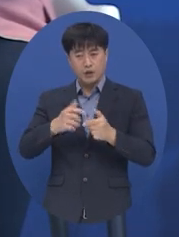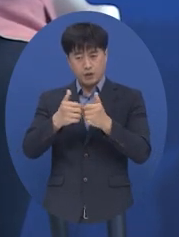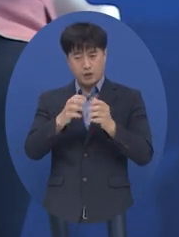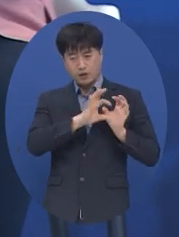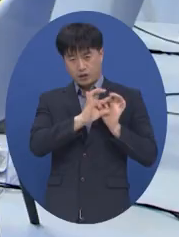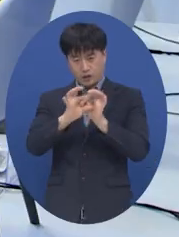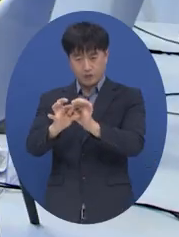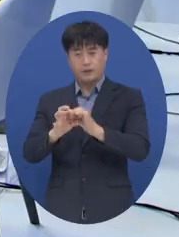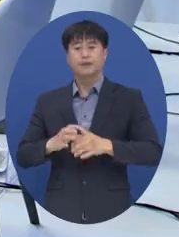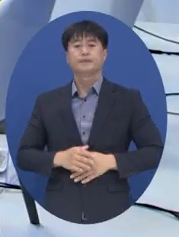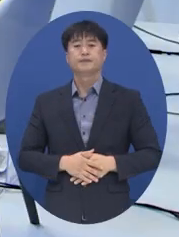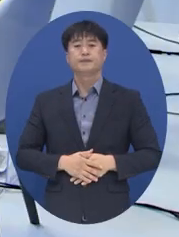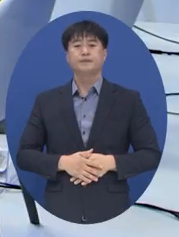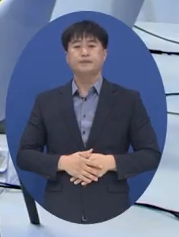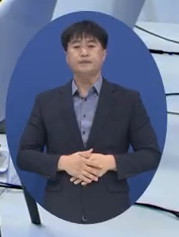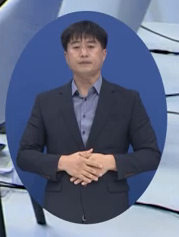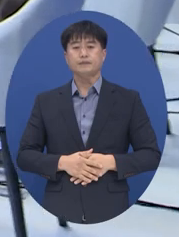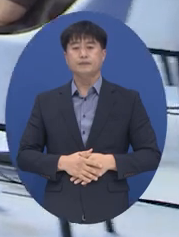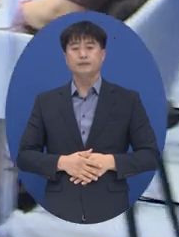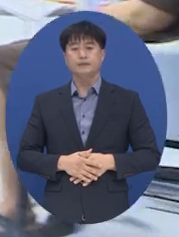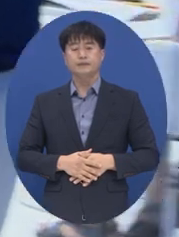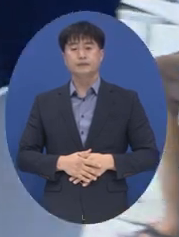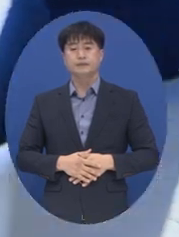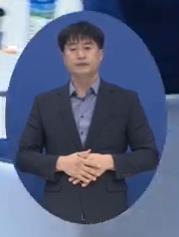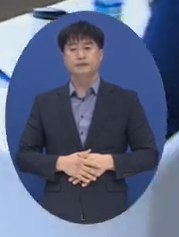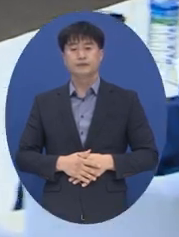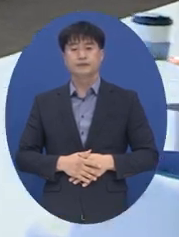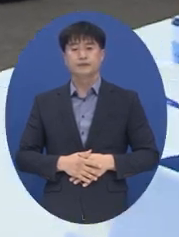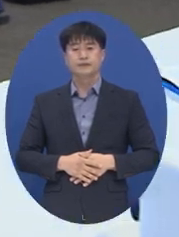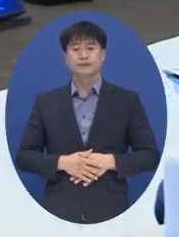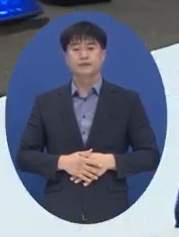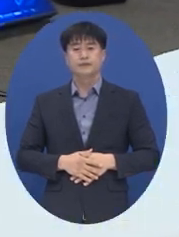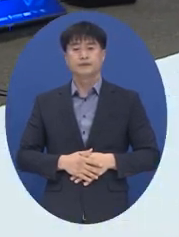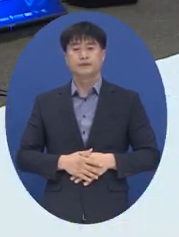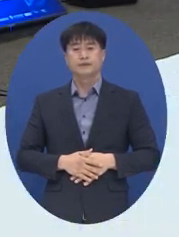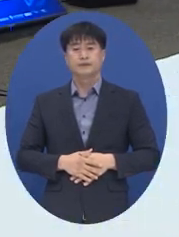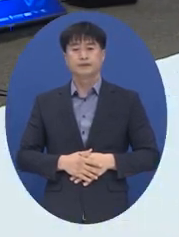이어갑니다 경희 주 tv 김태 입니다